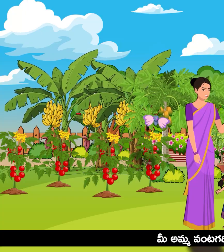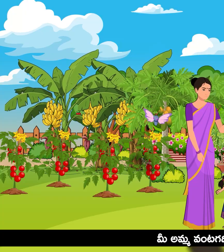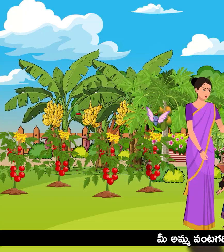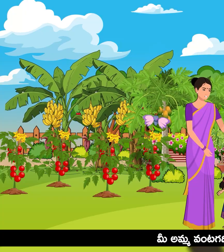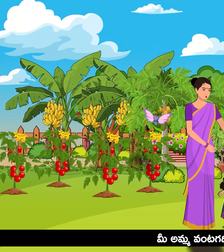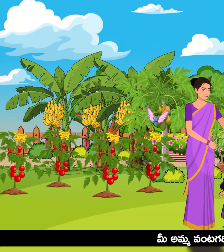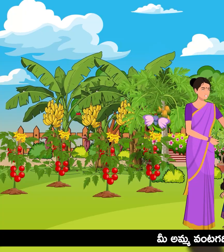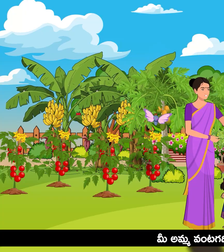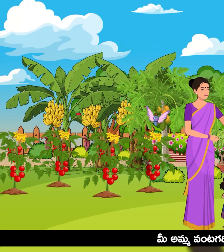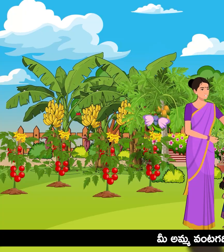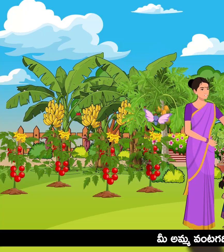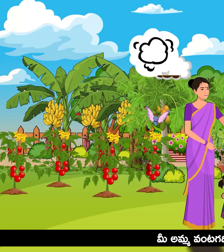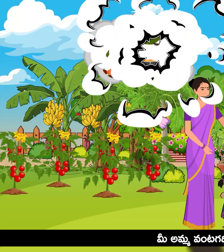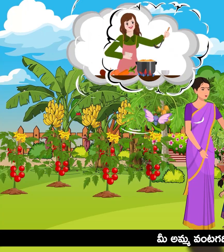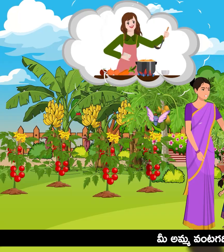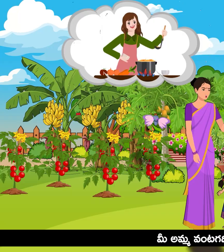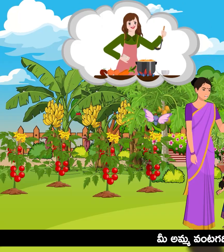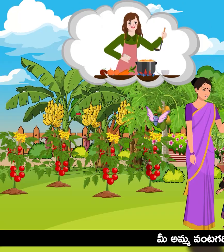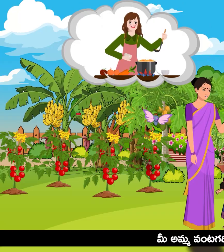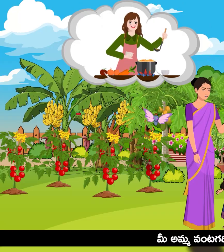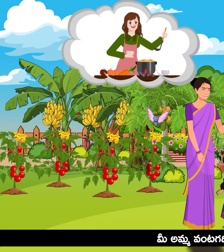మీ అమ్మ వంటగదిలో ఇవన్నీ ఉపయోగిస్తుంది.